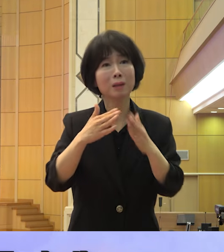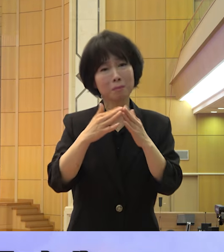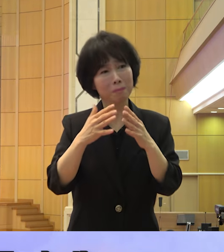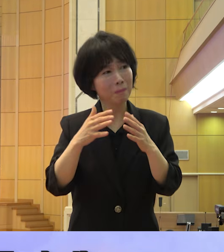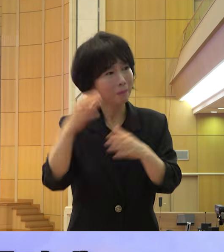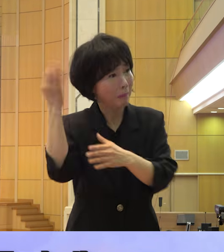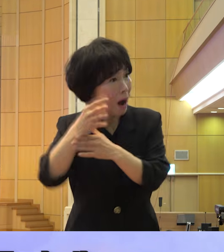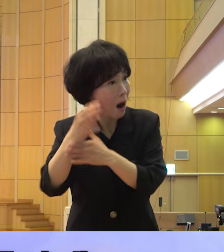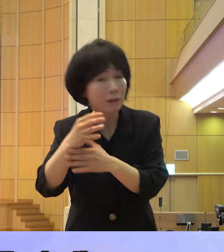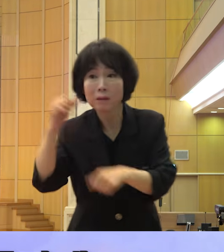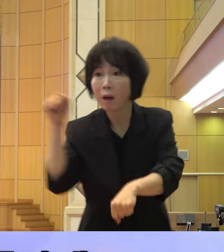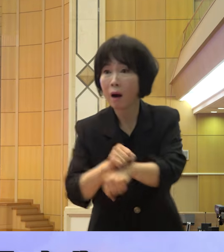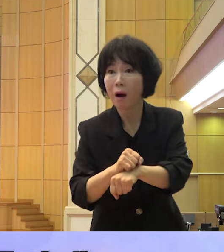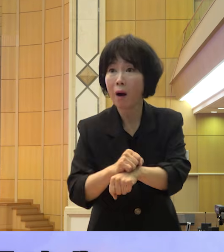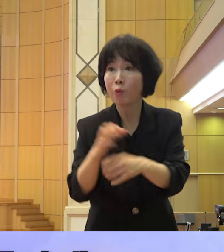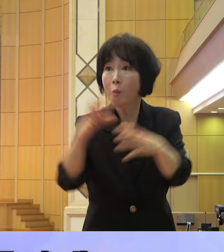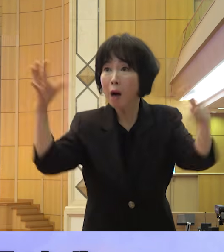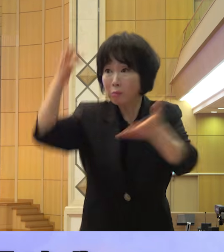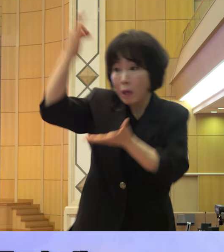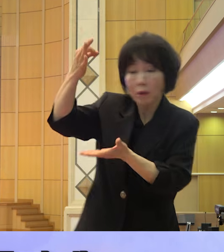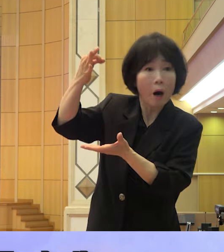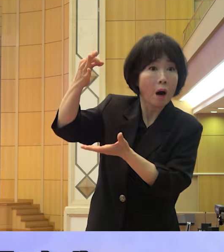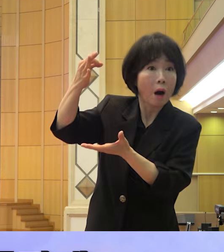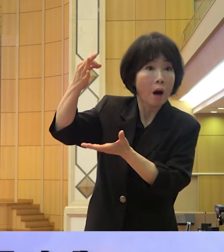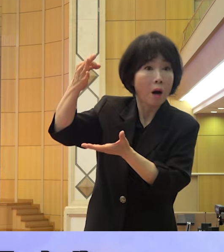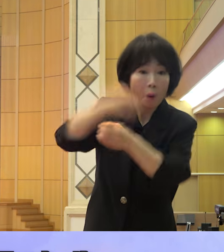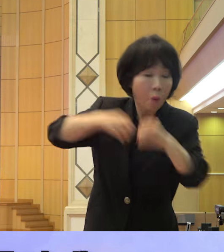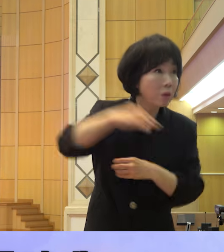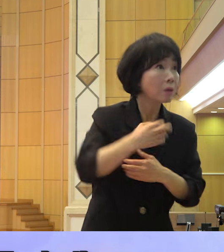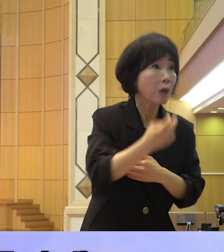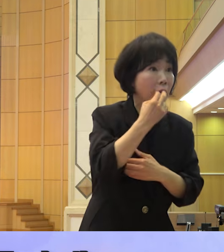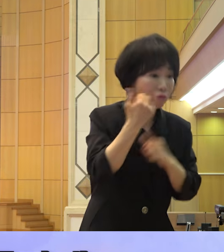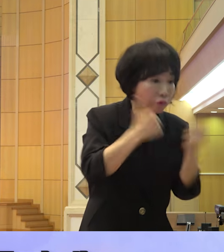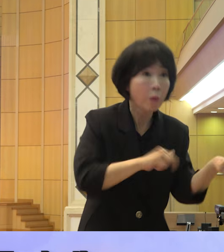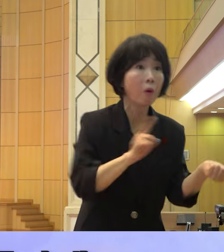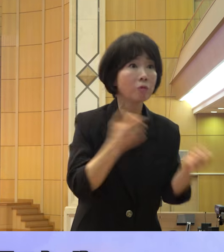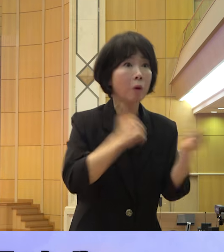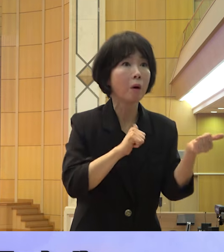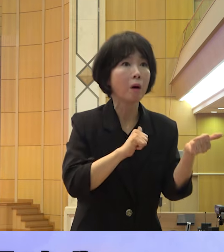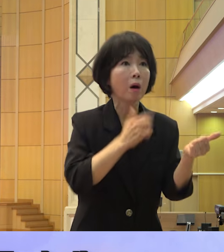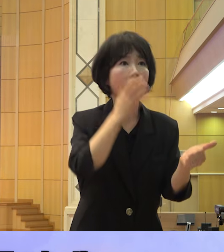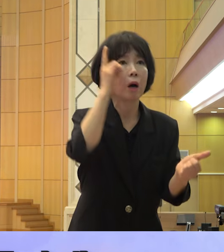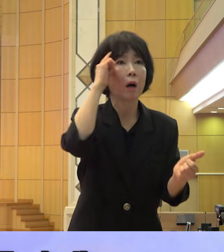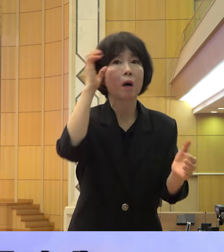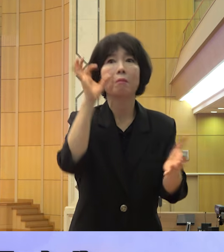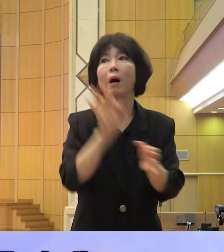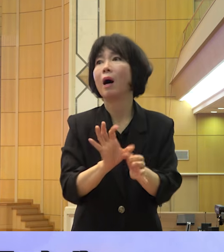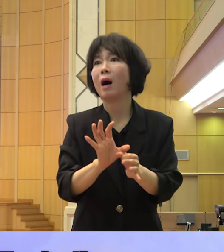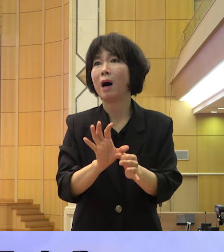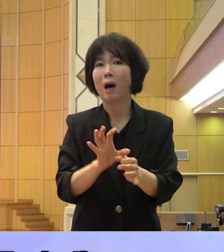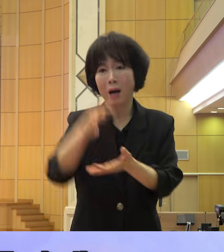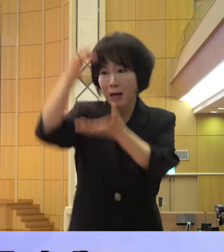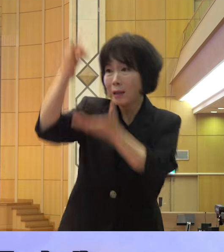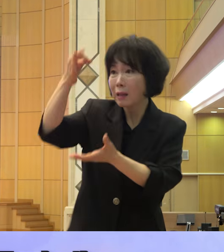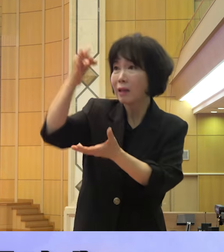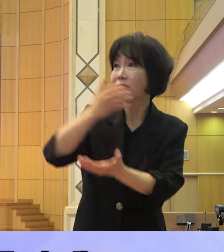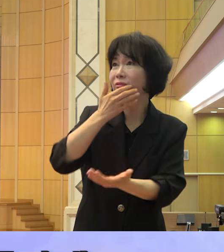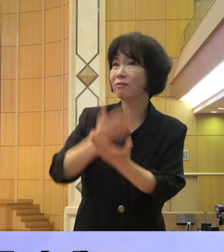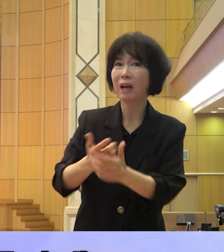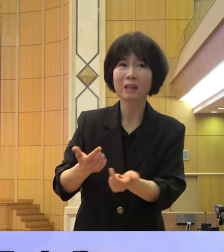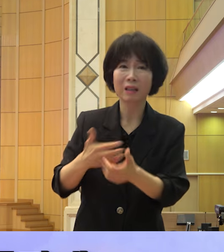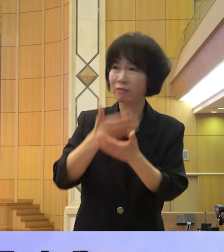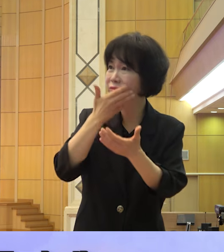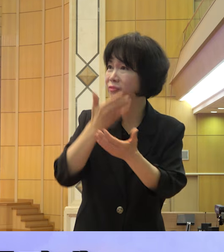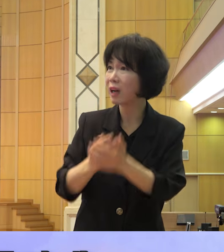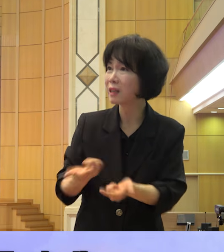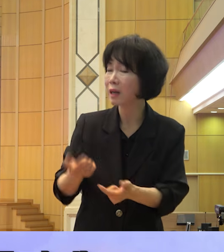많은데 그런데 돈은 있는데 죽게 생겨서 이게 무슨 돈이 필요해. 그때서 제가 돈이 다가 아니구나. 돈이